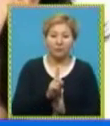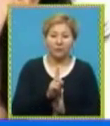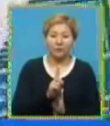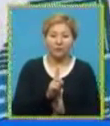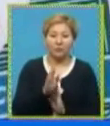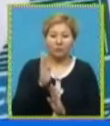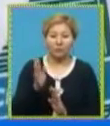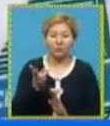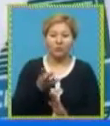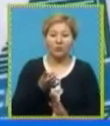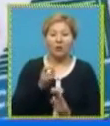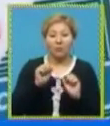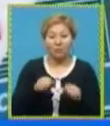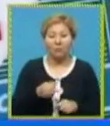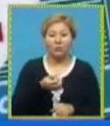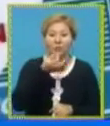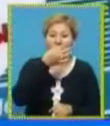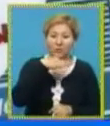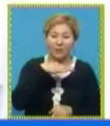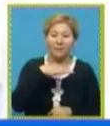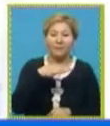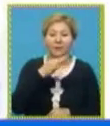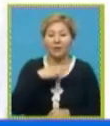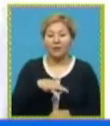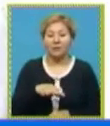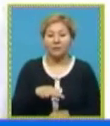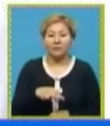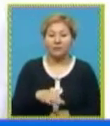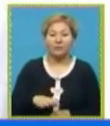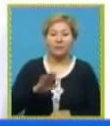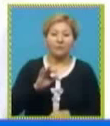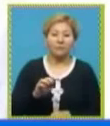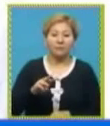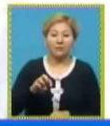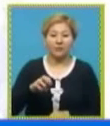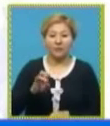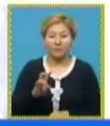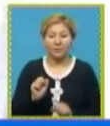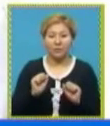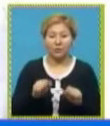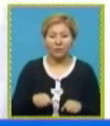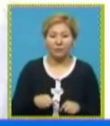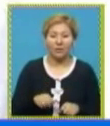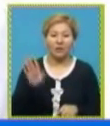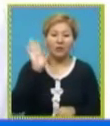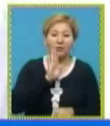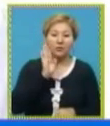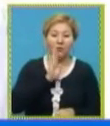температураны түсіретін дәрілерді ішу керек. Соларды қабылдап, жаңағы витаминдерін ішіп, көп мөлшерде сұйықтық